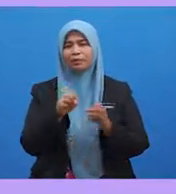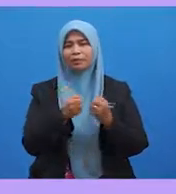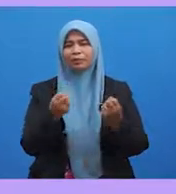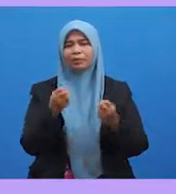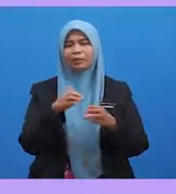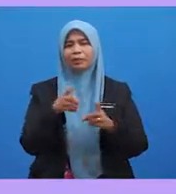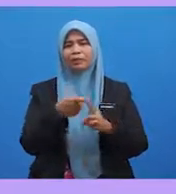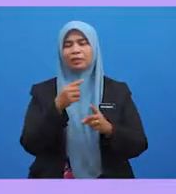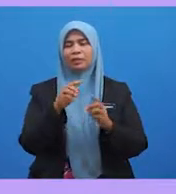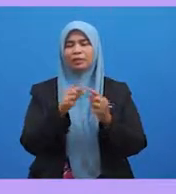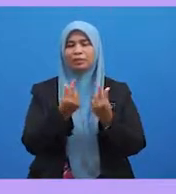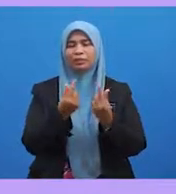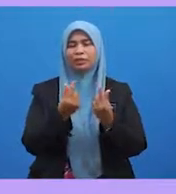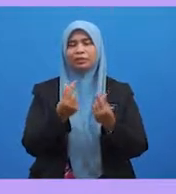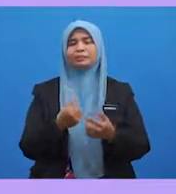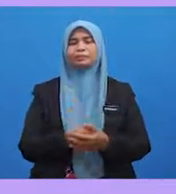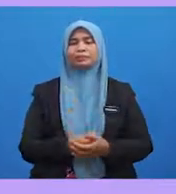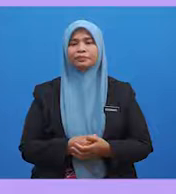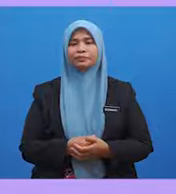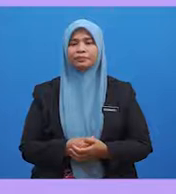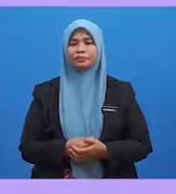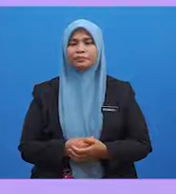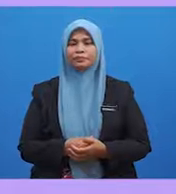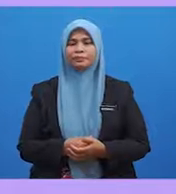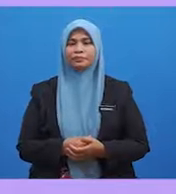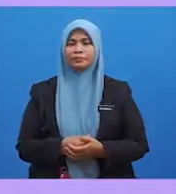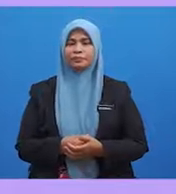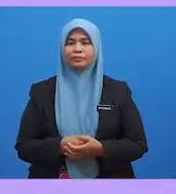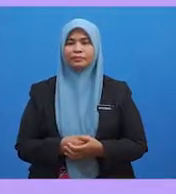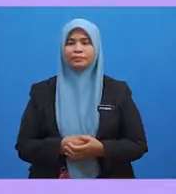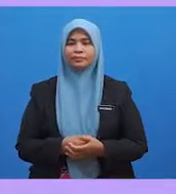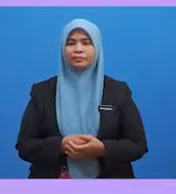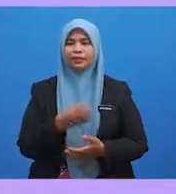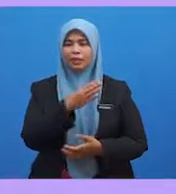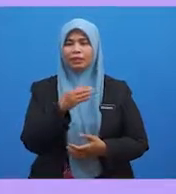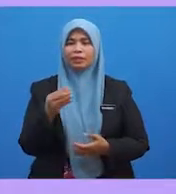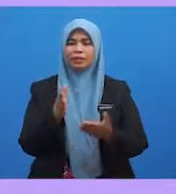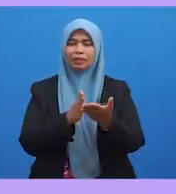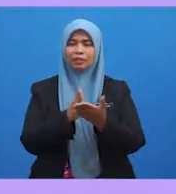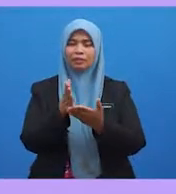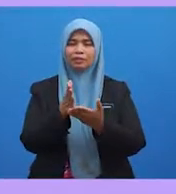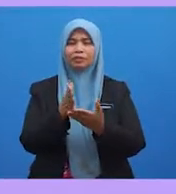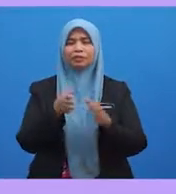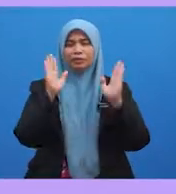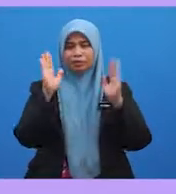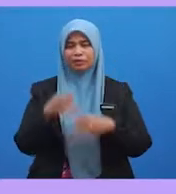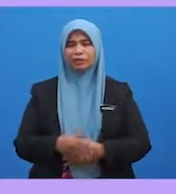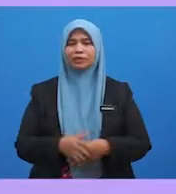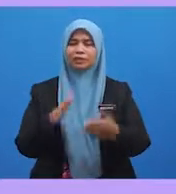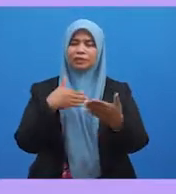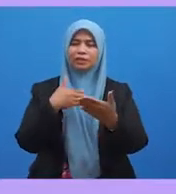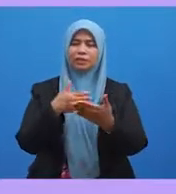dari Al-Quran yang dihafal oleh murid-murid. Dan teruskan solat